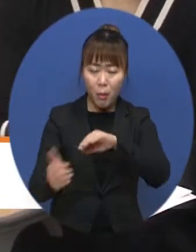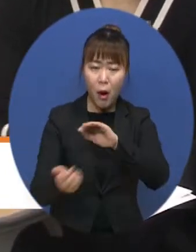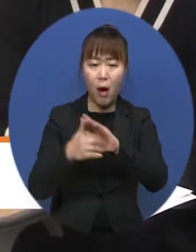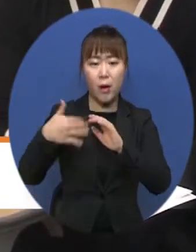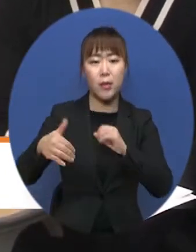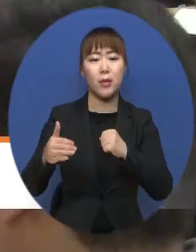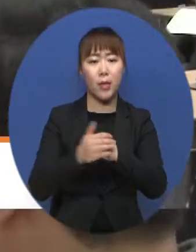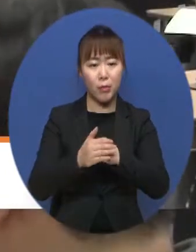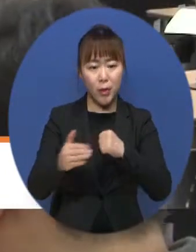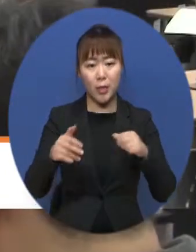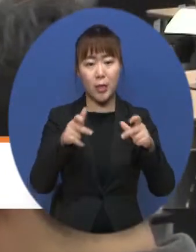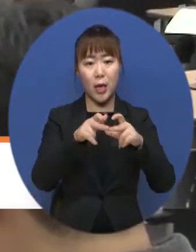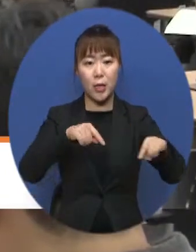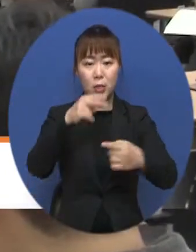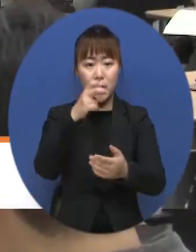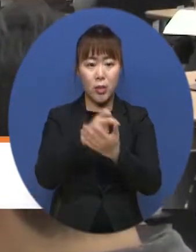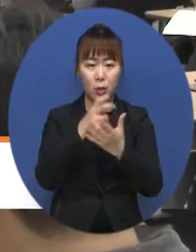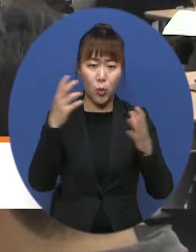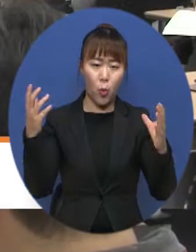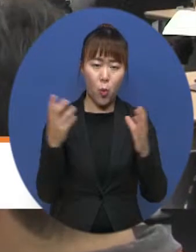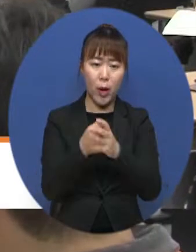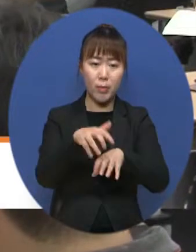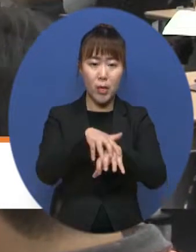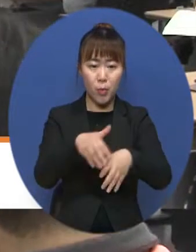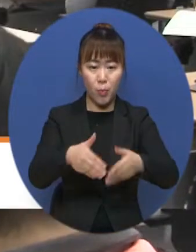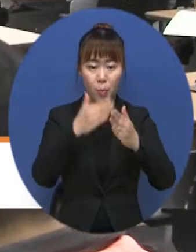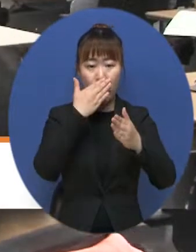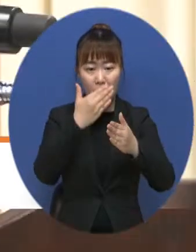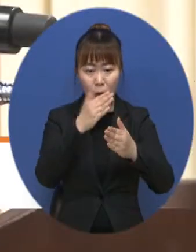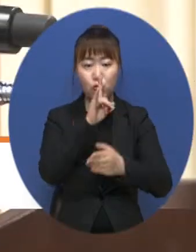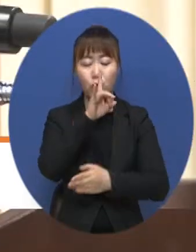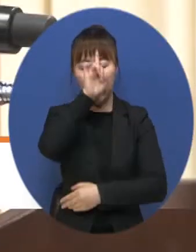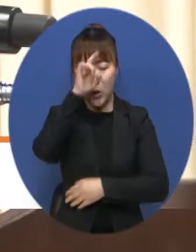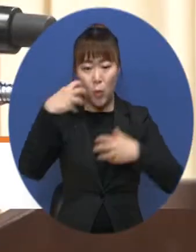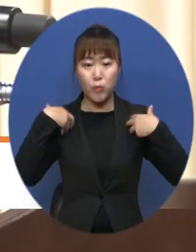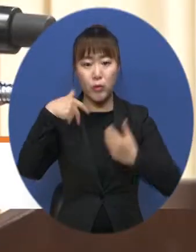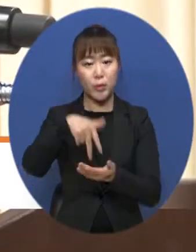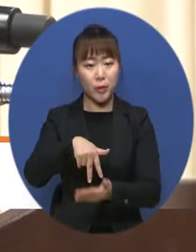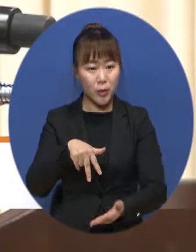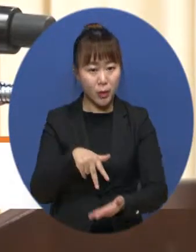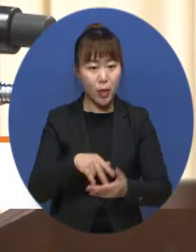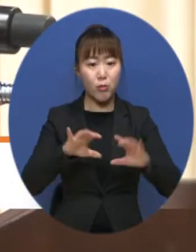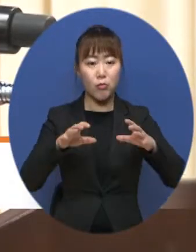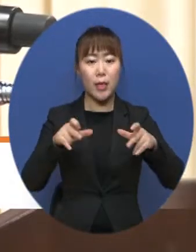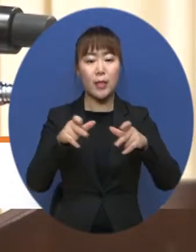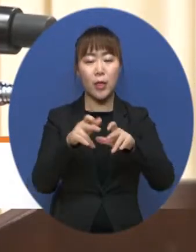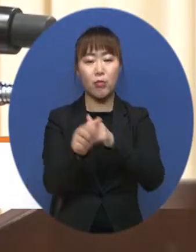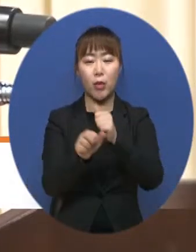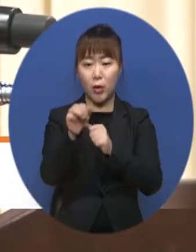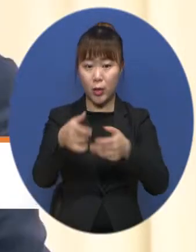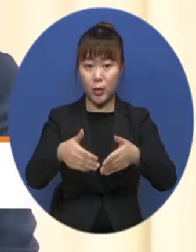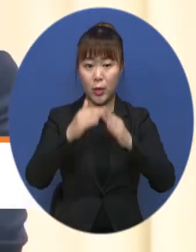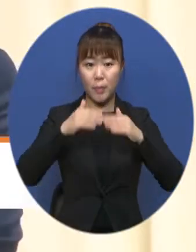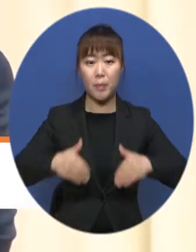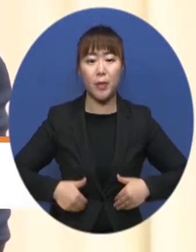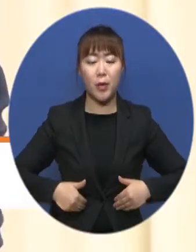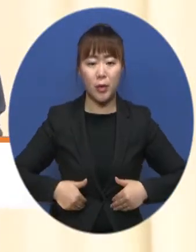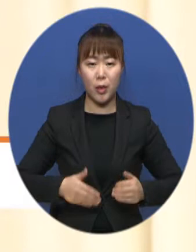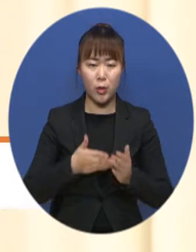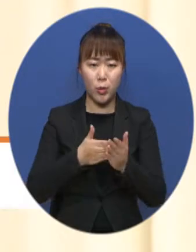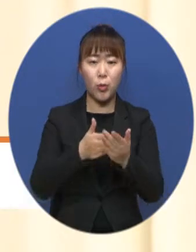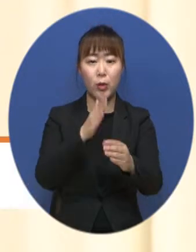있어 장애인 정책의 통합체계를 구축할 수 있는 중앙정부 차원의 국가장애인위원회가 설치돼야 한다는